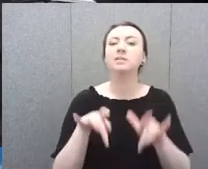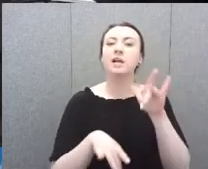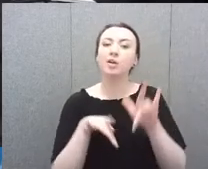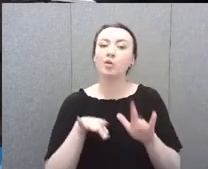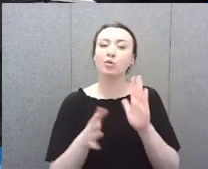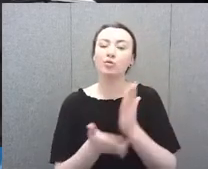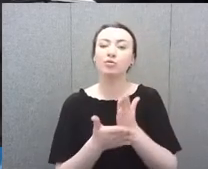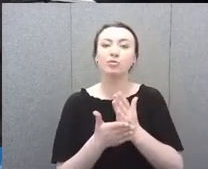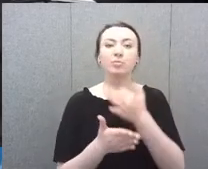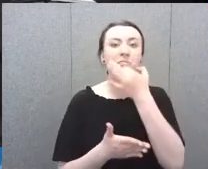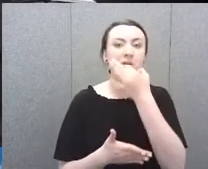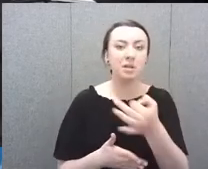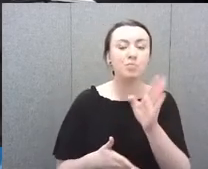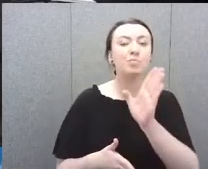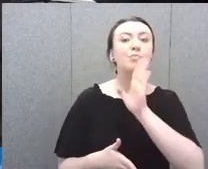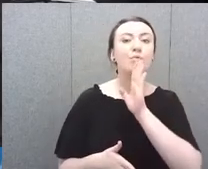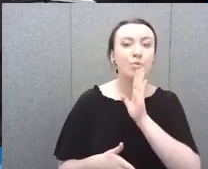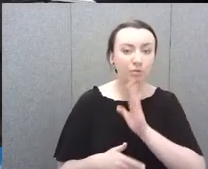генерального секретаря ООН.